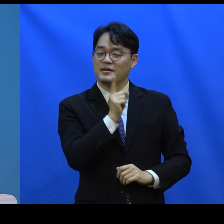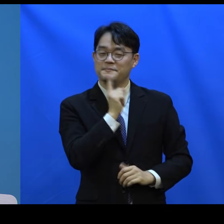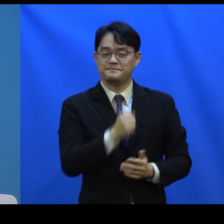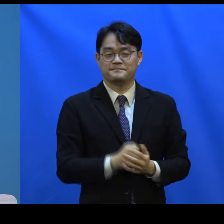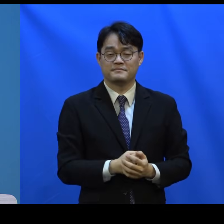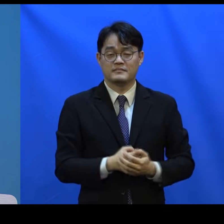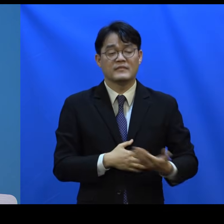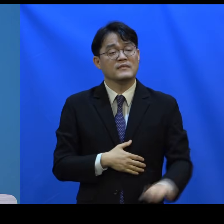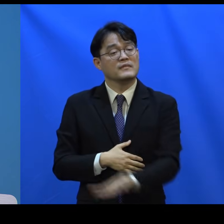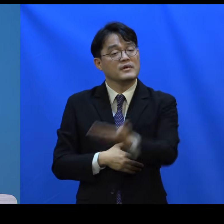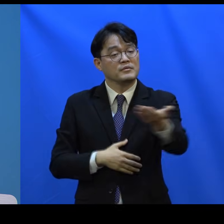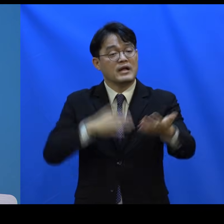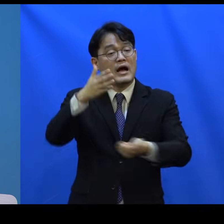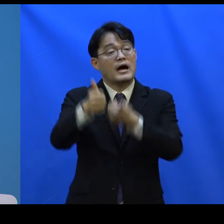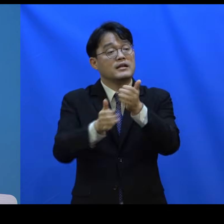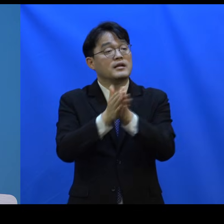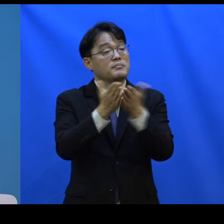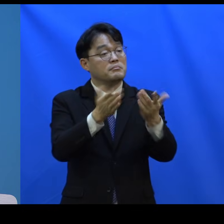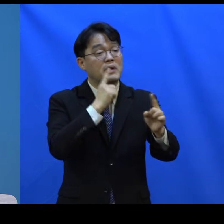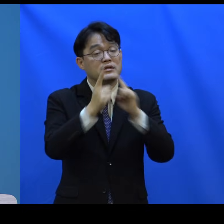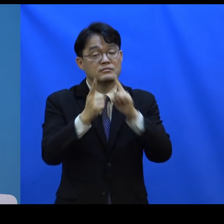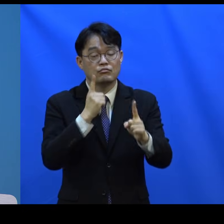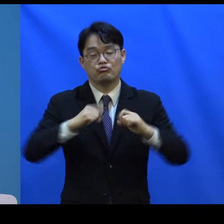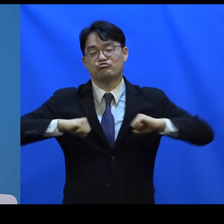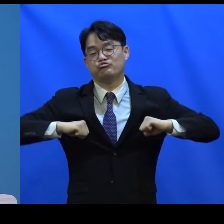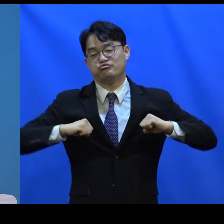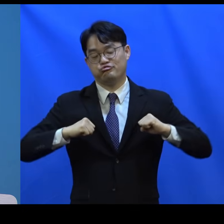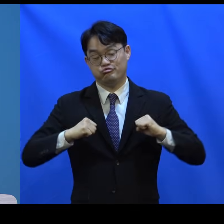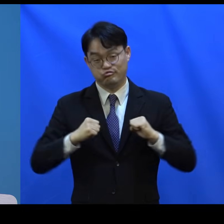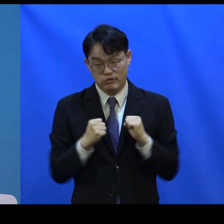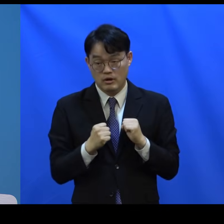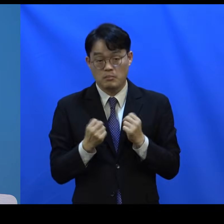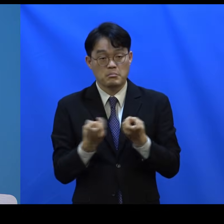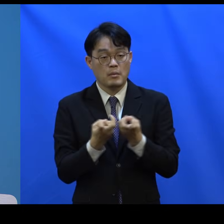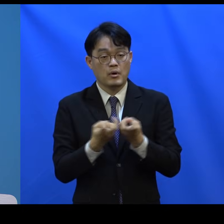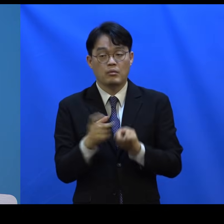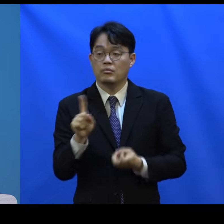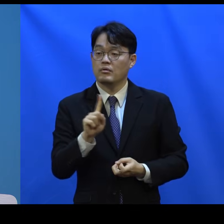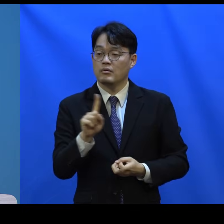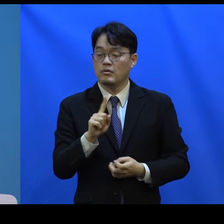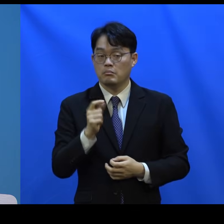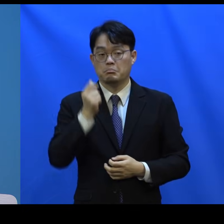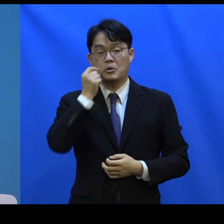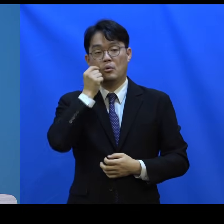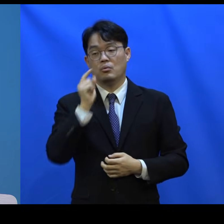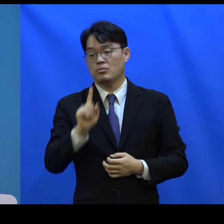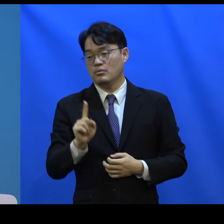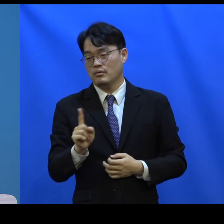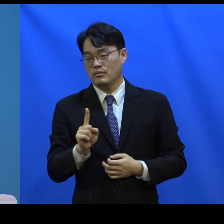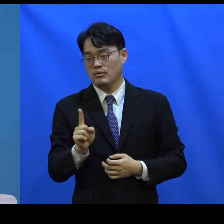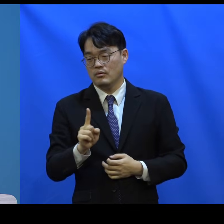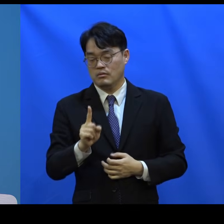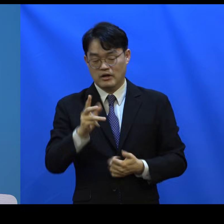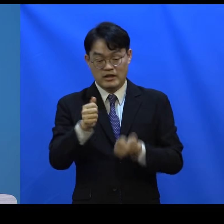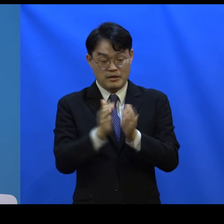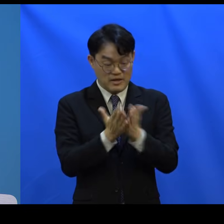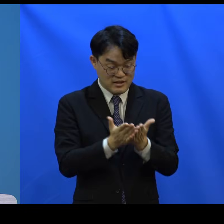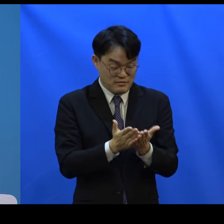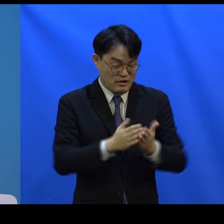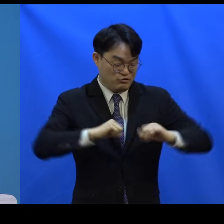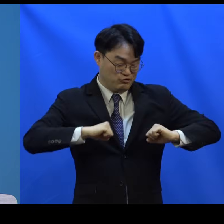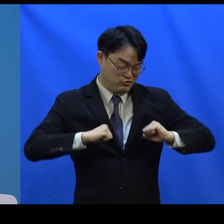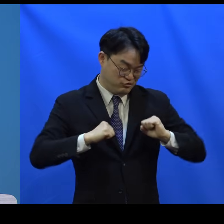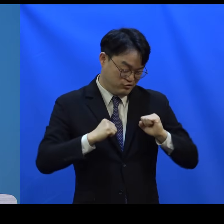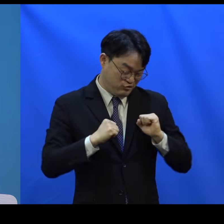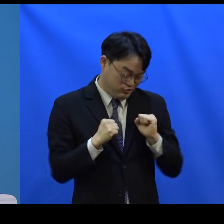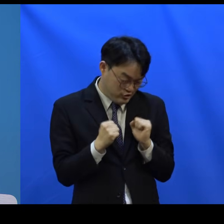순종하려고 하잖아요. 그거 어떻게 순종해요? 말씀을 순종하는 것은 걱정 안 해도 돼요. 하나님을